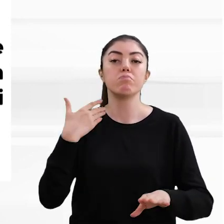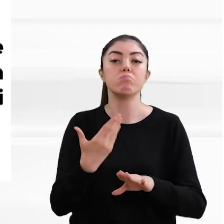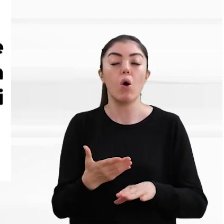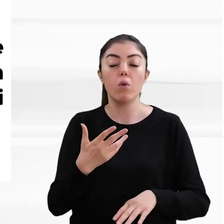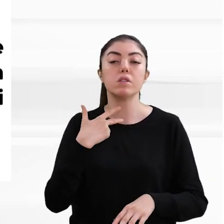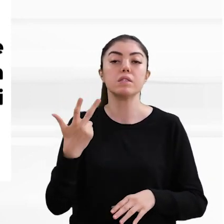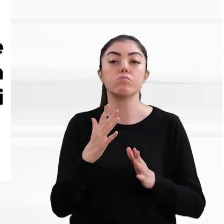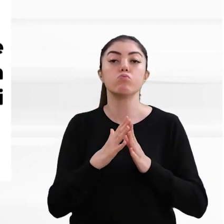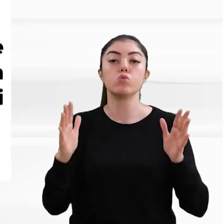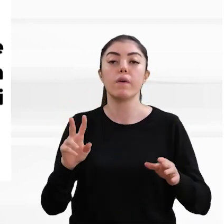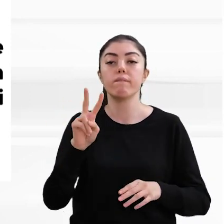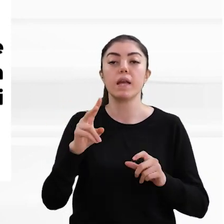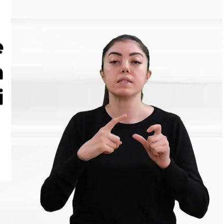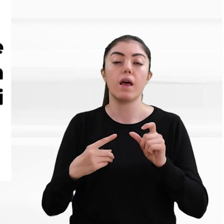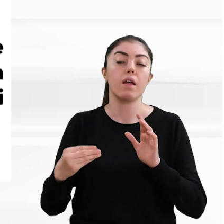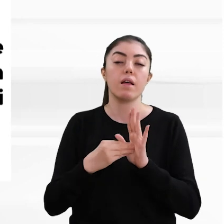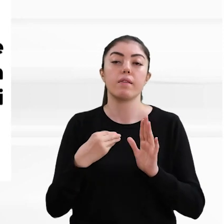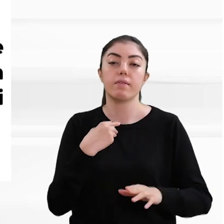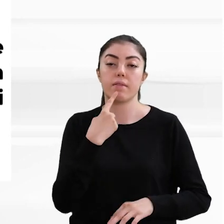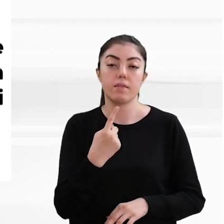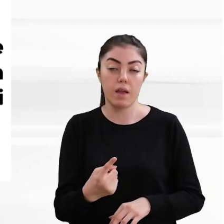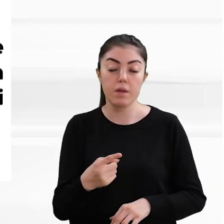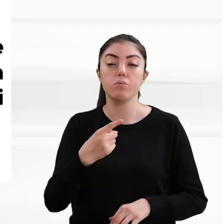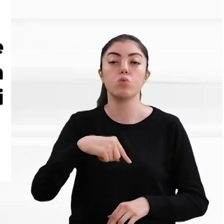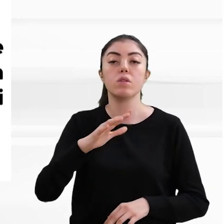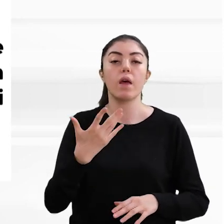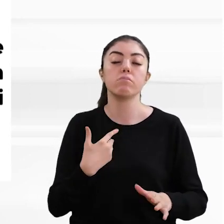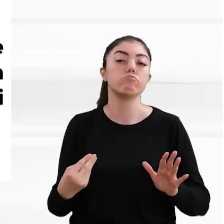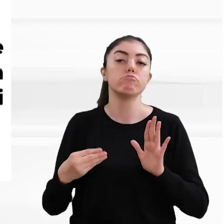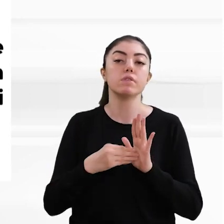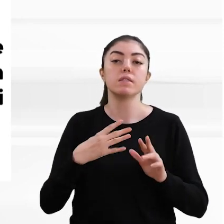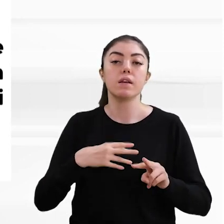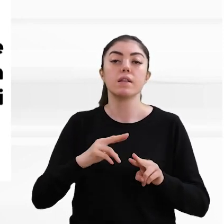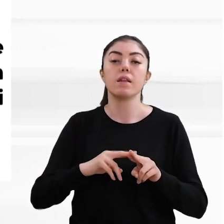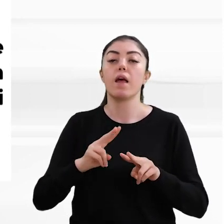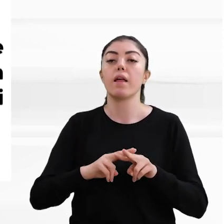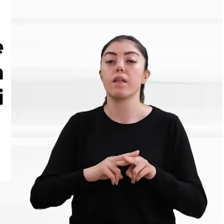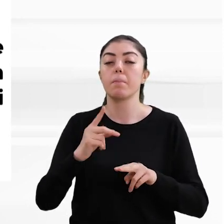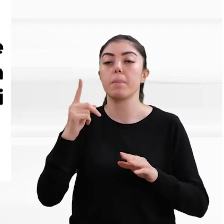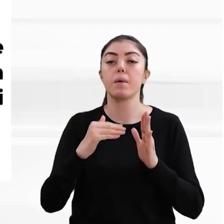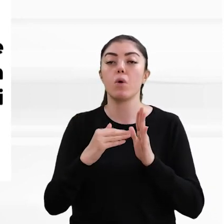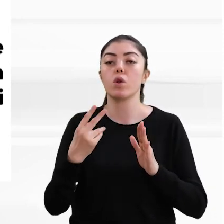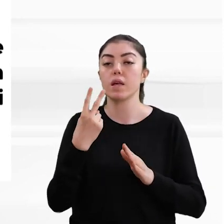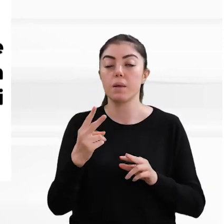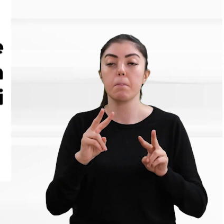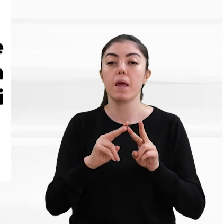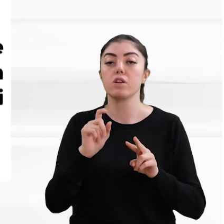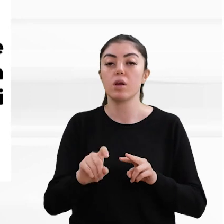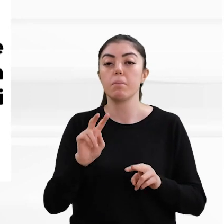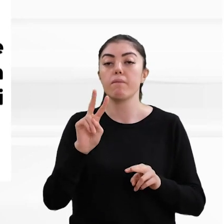hızının büyüklüğüne de Vs diyelim. Bunu da yazarsak kinetik enerji olarak 1 bölü 2 M